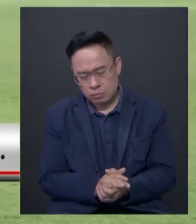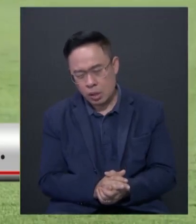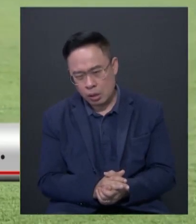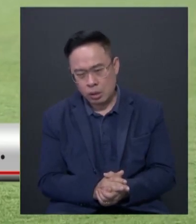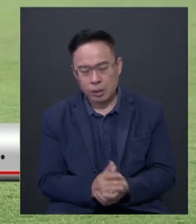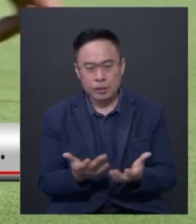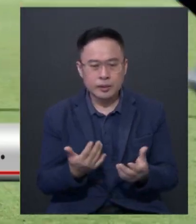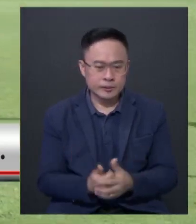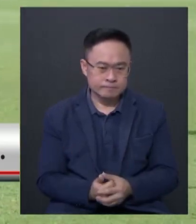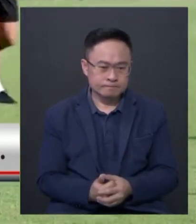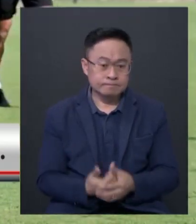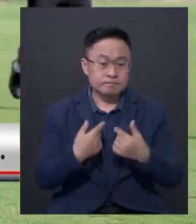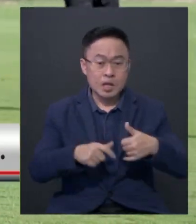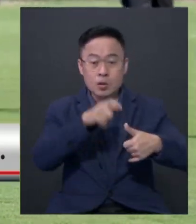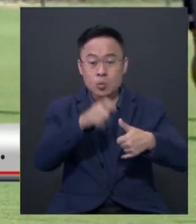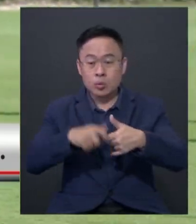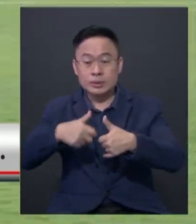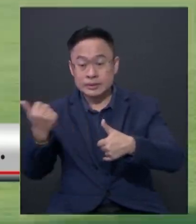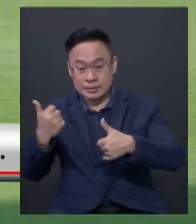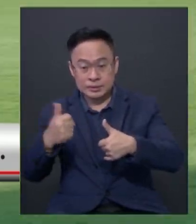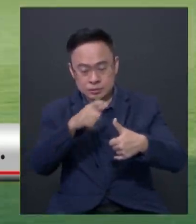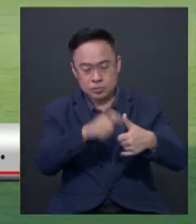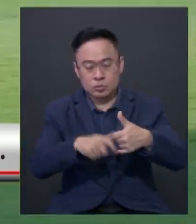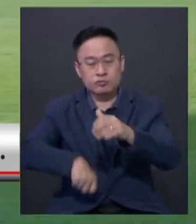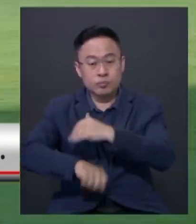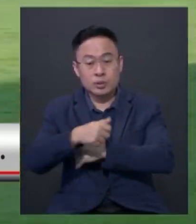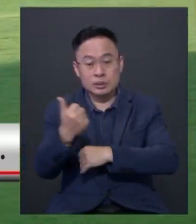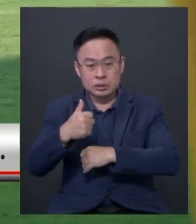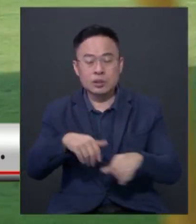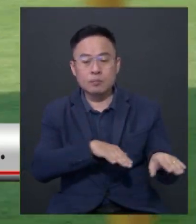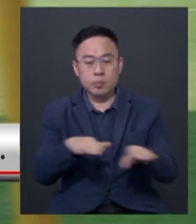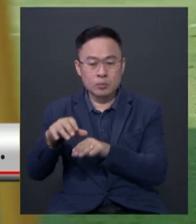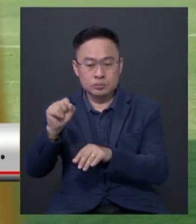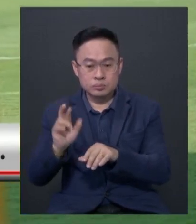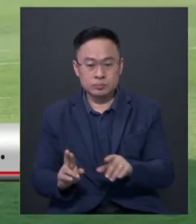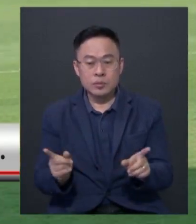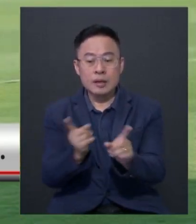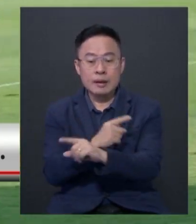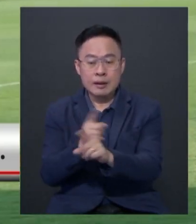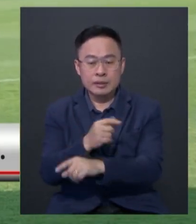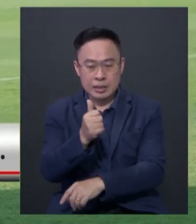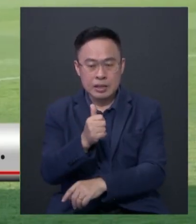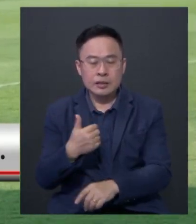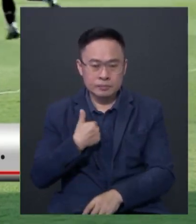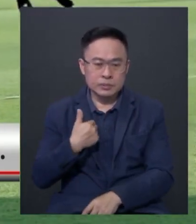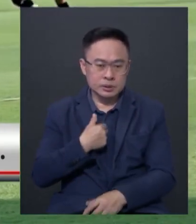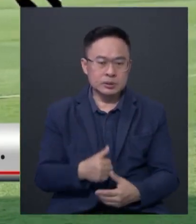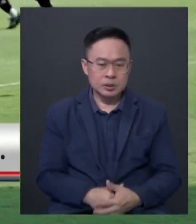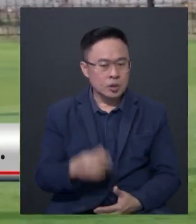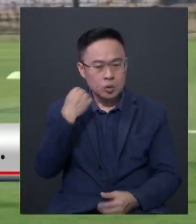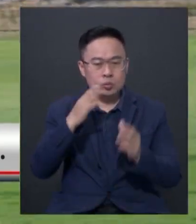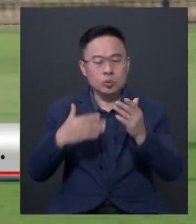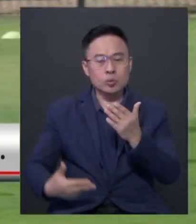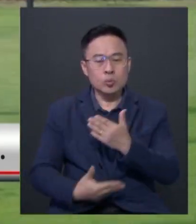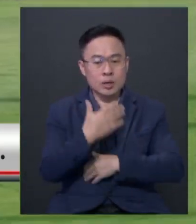มแต่ก็ยังมีนักเตะคนอื่นๆที่พร้อมจะลงสนามและแมตต์สมิธก็พร้อมที่จะให้โอกาสทุกคน